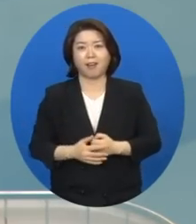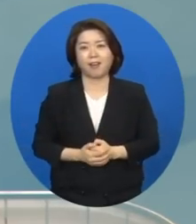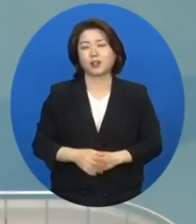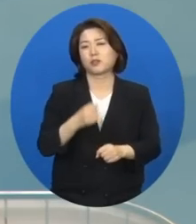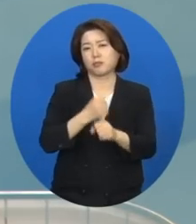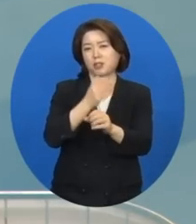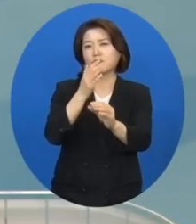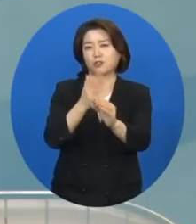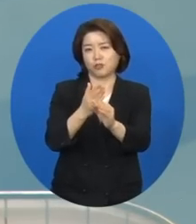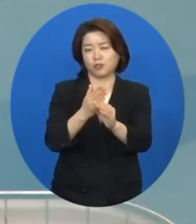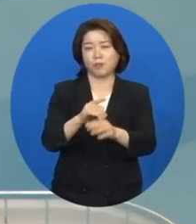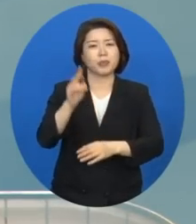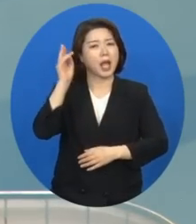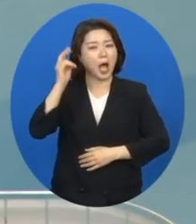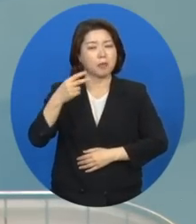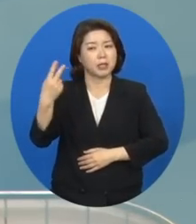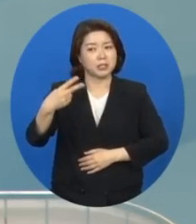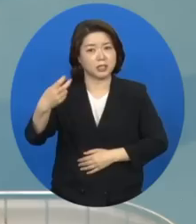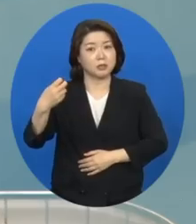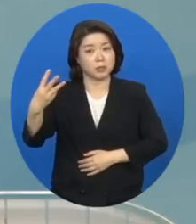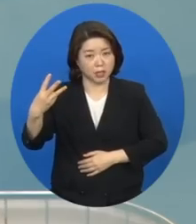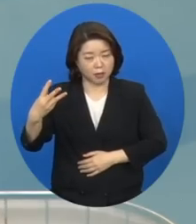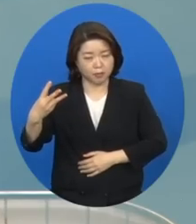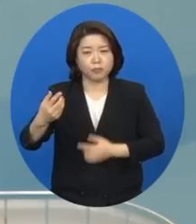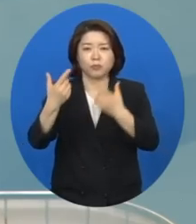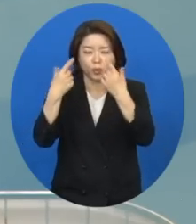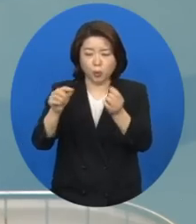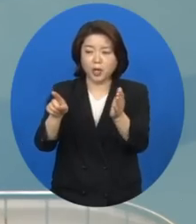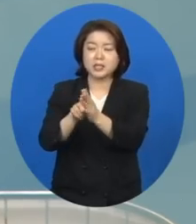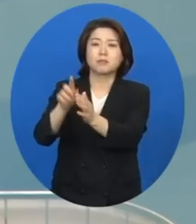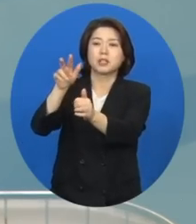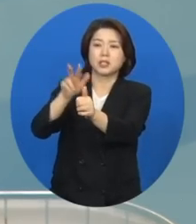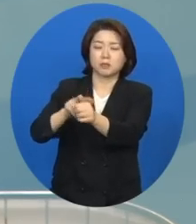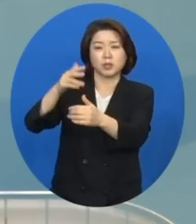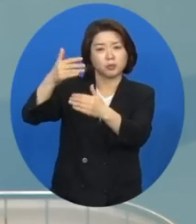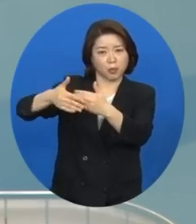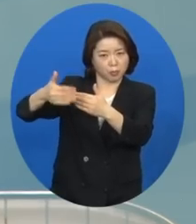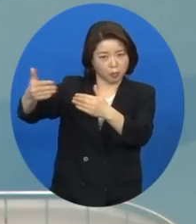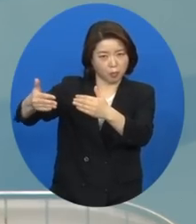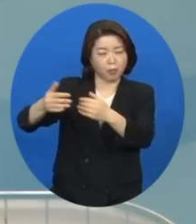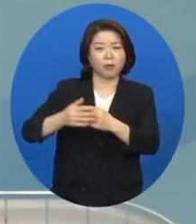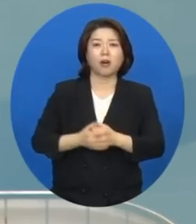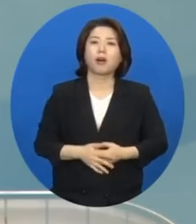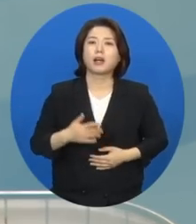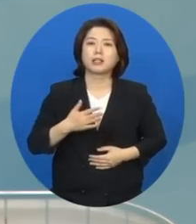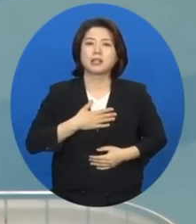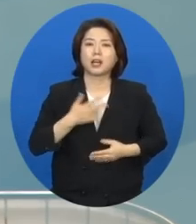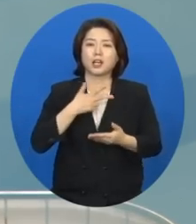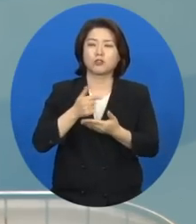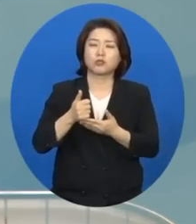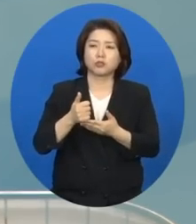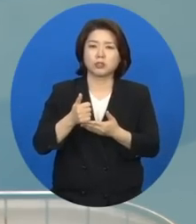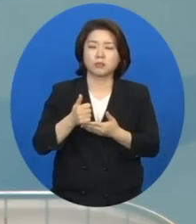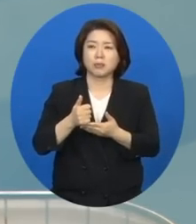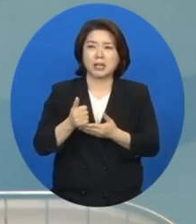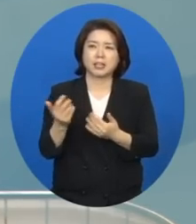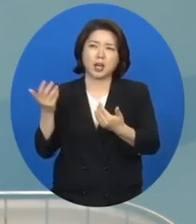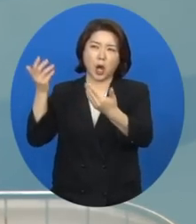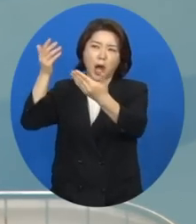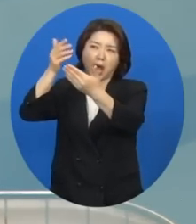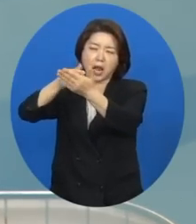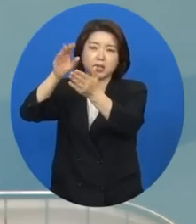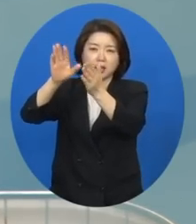만들고 있어요. 아마 2023년도 믿음의 도전의 폴더는 제가 주님 품에 안길 때까지 계속될